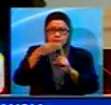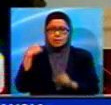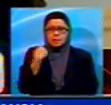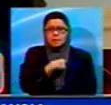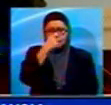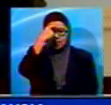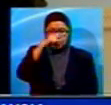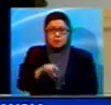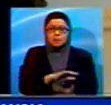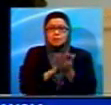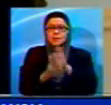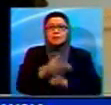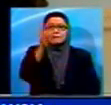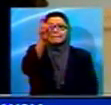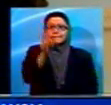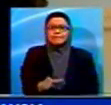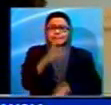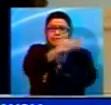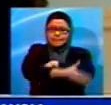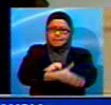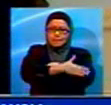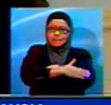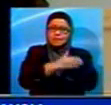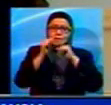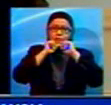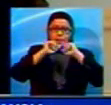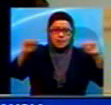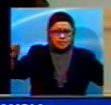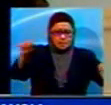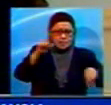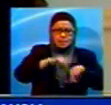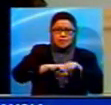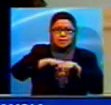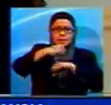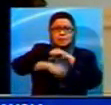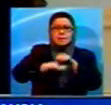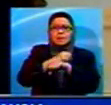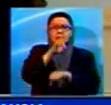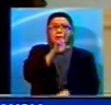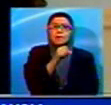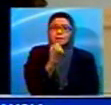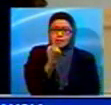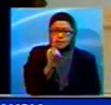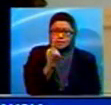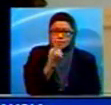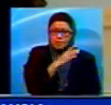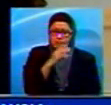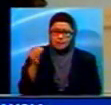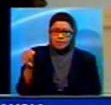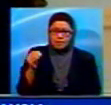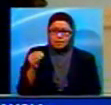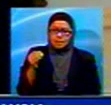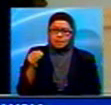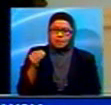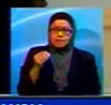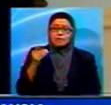menjadi calon yang telah pun kita UM umumkan pada 2001 2001 dan beliau